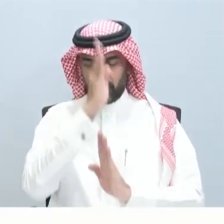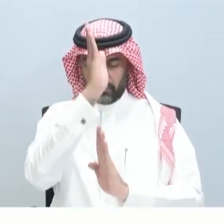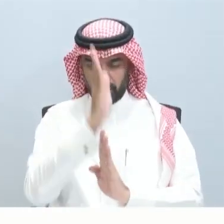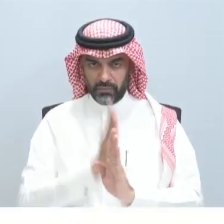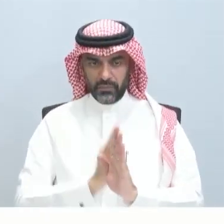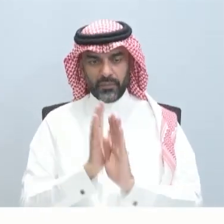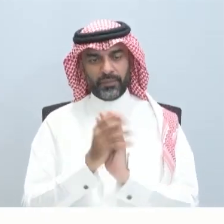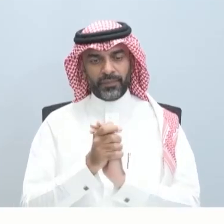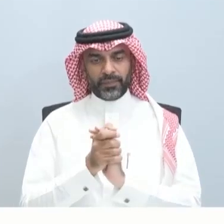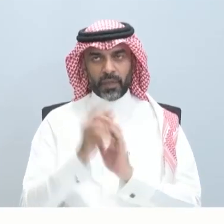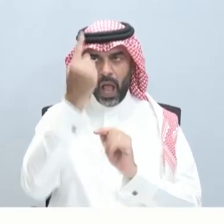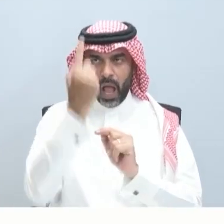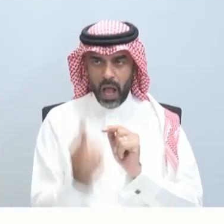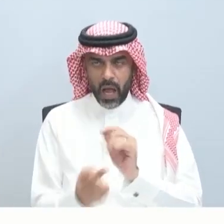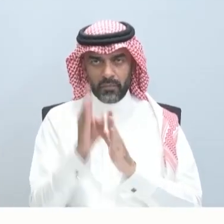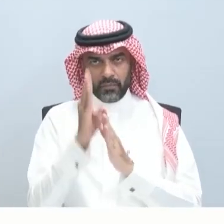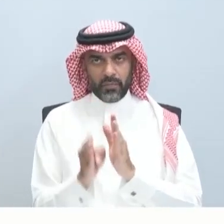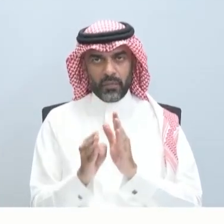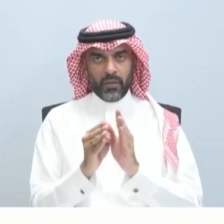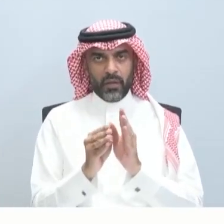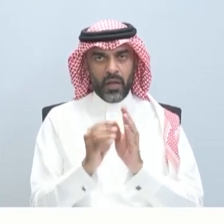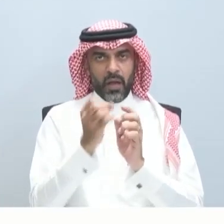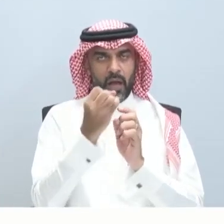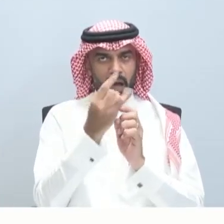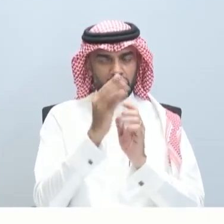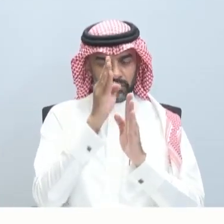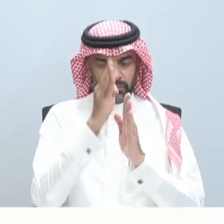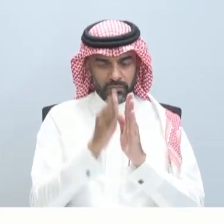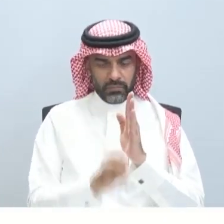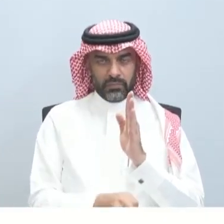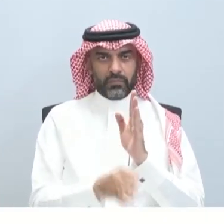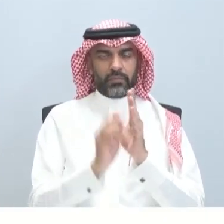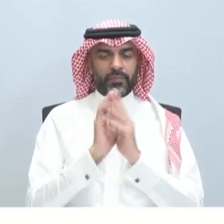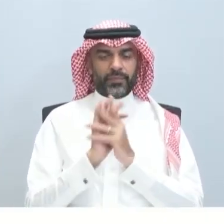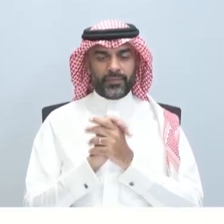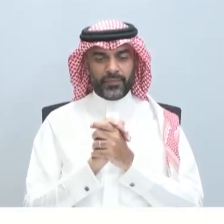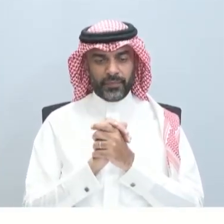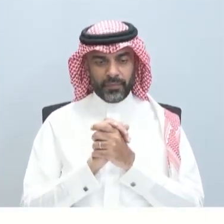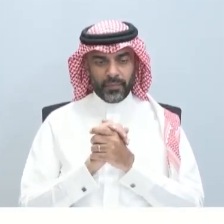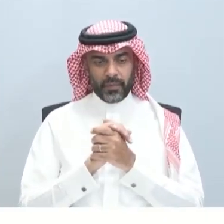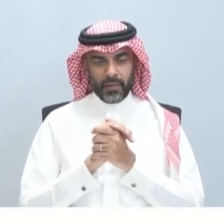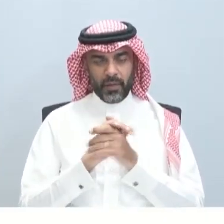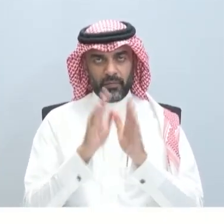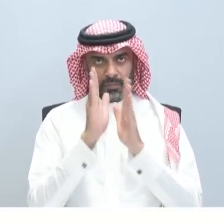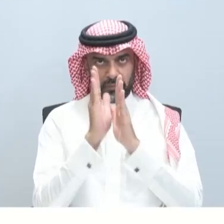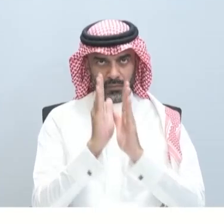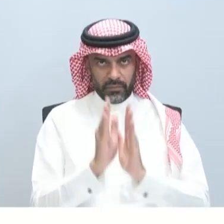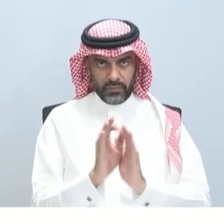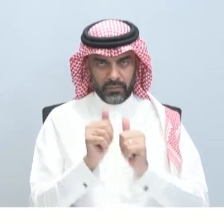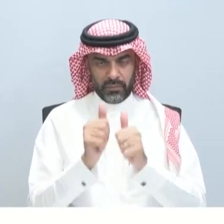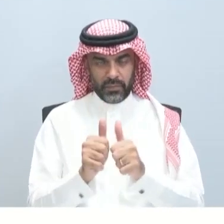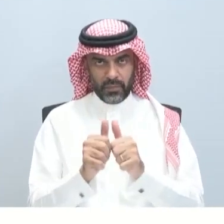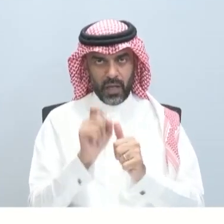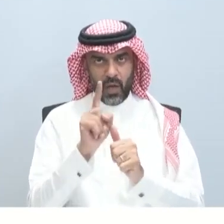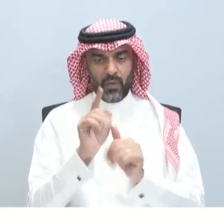تحت بعض اجزاء العشره تحت بعض اجزاء المئه كذلك تحت بعض الان ترتبت هذه في